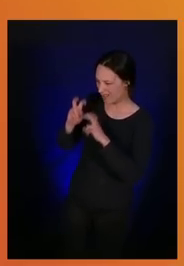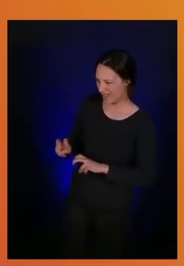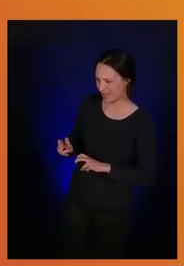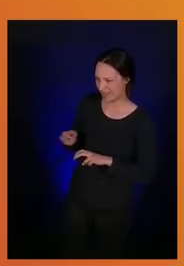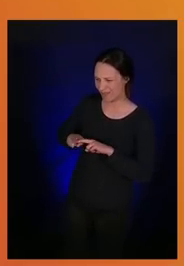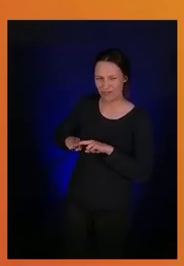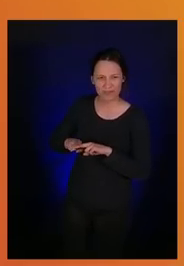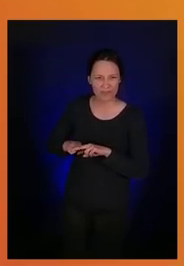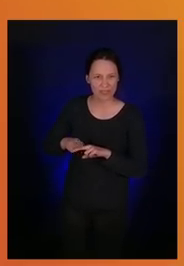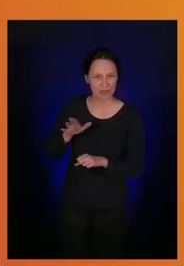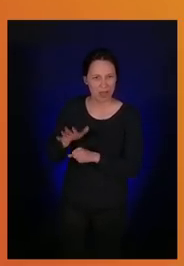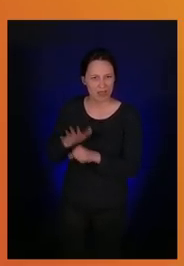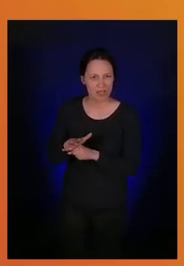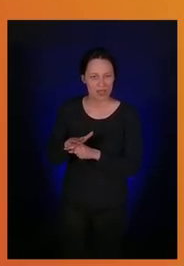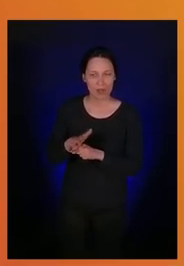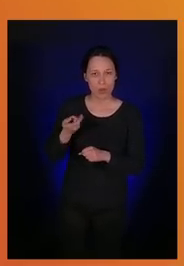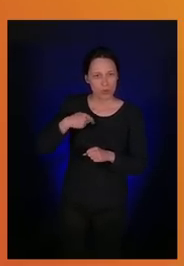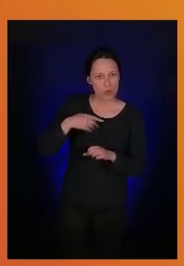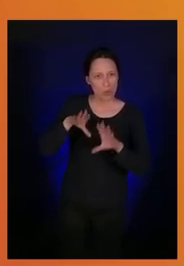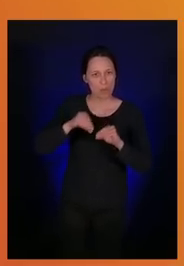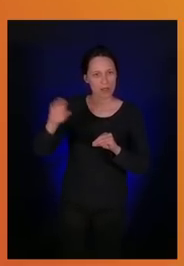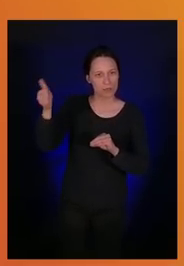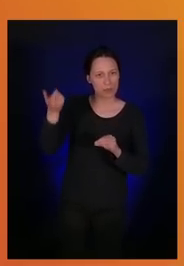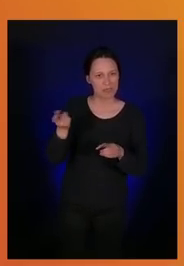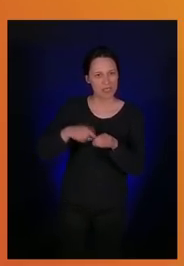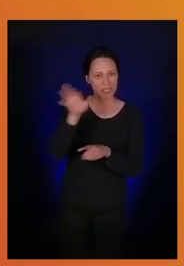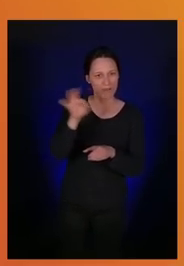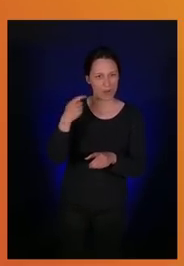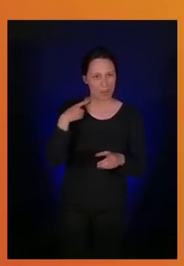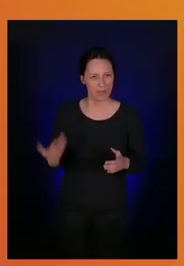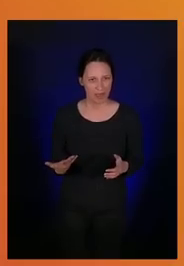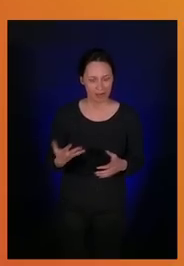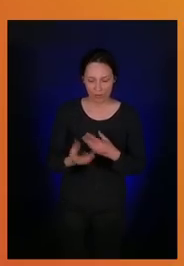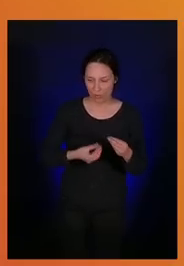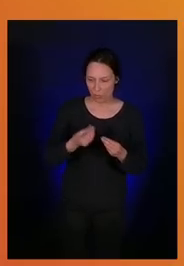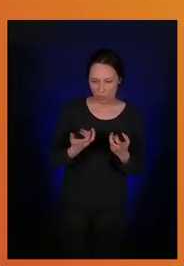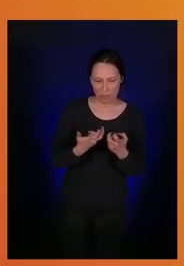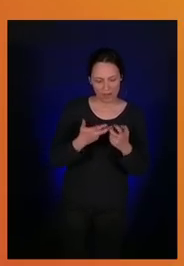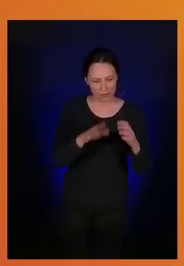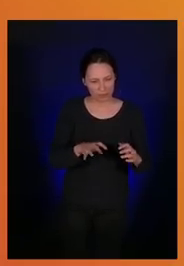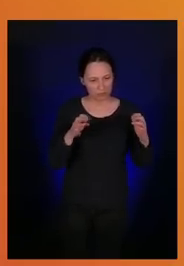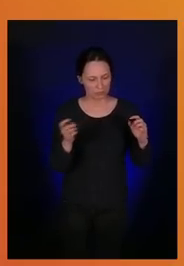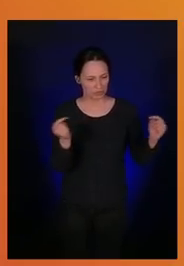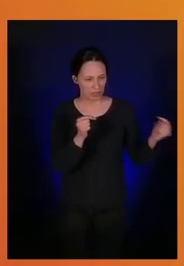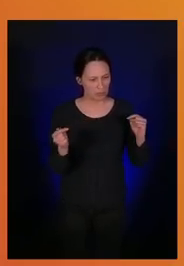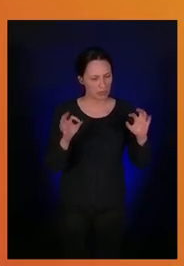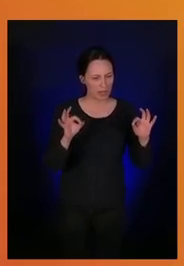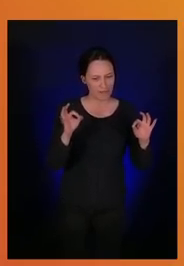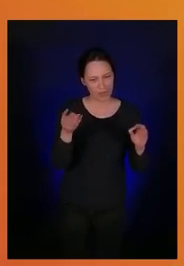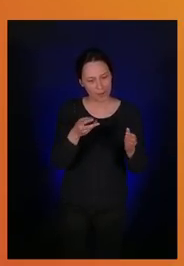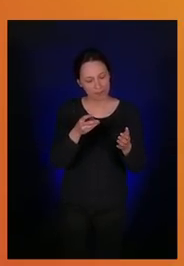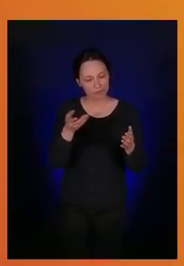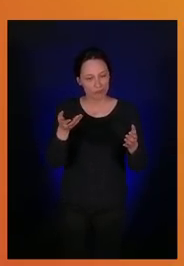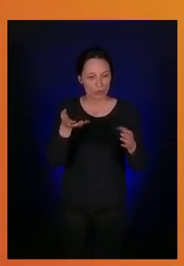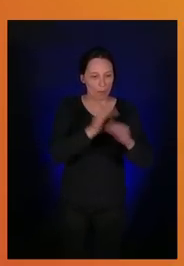premier syndicat, la signature de tribunes idéologiquement problématiques, comme la tribune de soutien au plan de relance Macron-Merkel, qui nous contraint